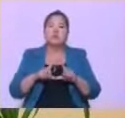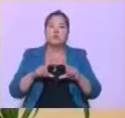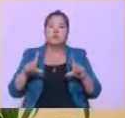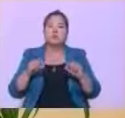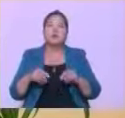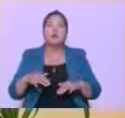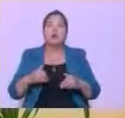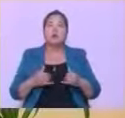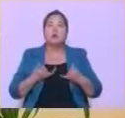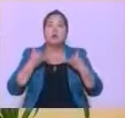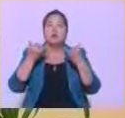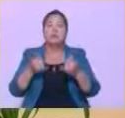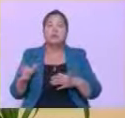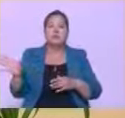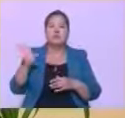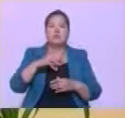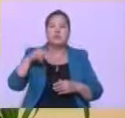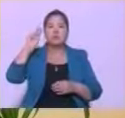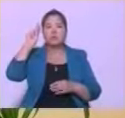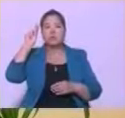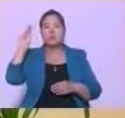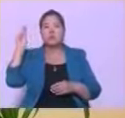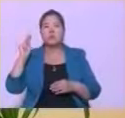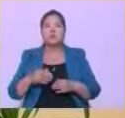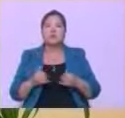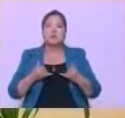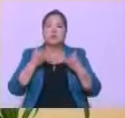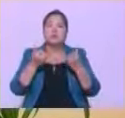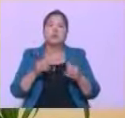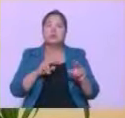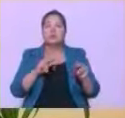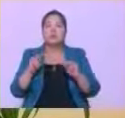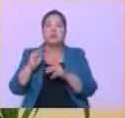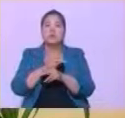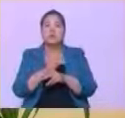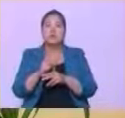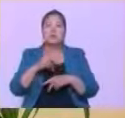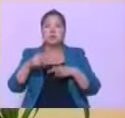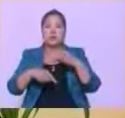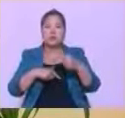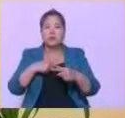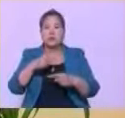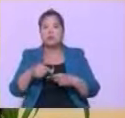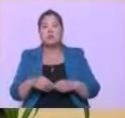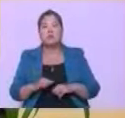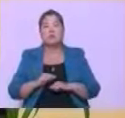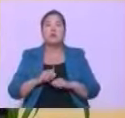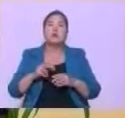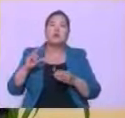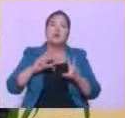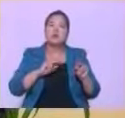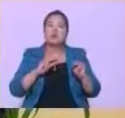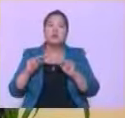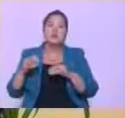Хочу поздравить всех учителей и весь коллектив школы с праздником. Желаю педагогам воспитать образованное поколение, яркого будущего нашим детям, чтобы